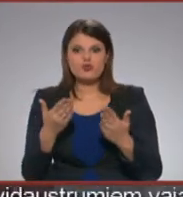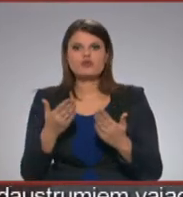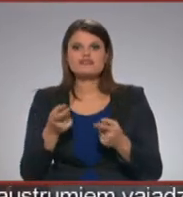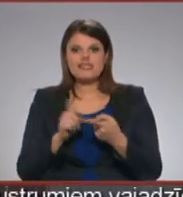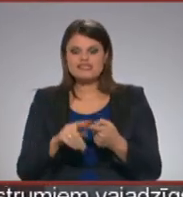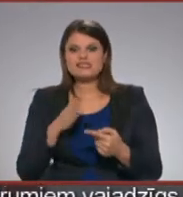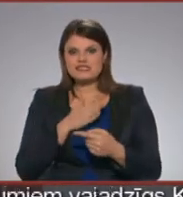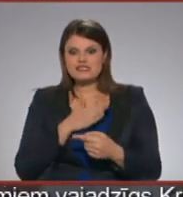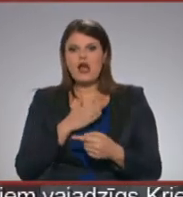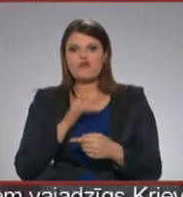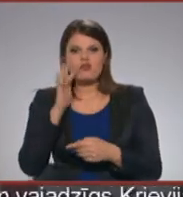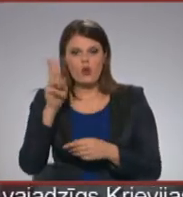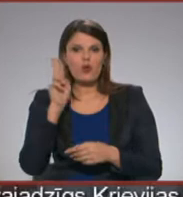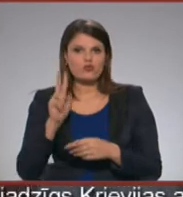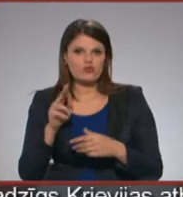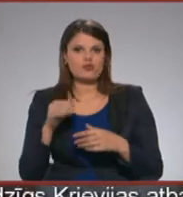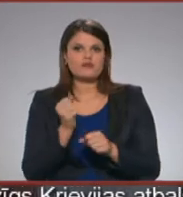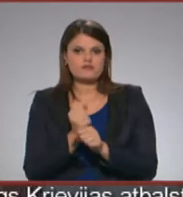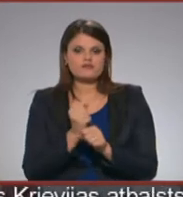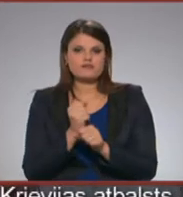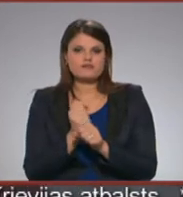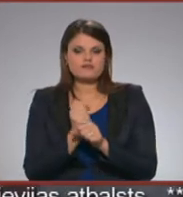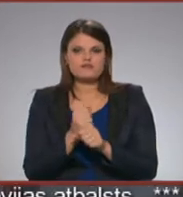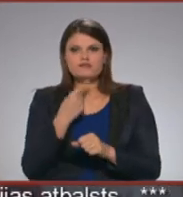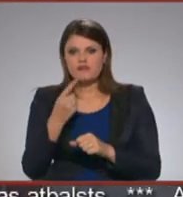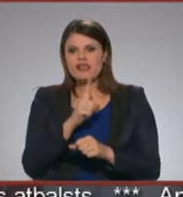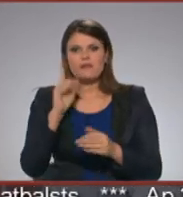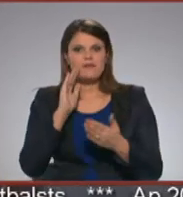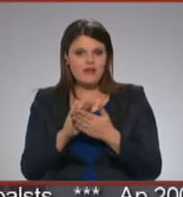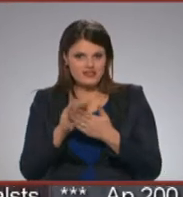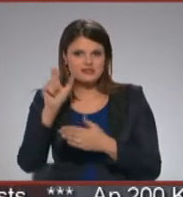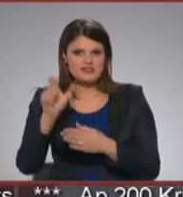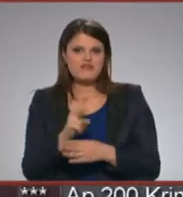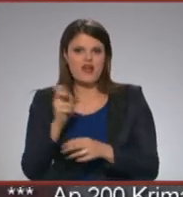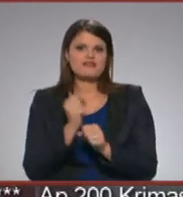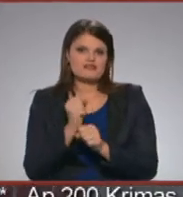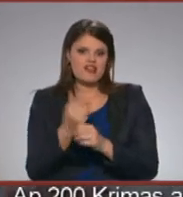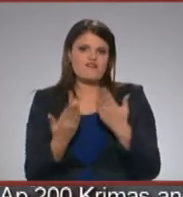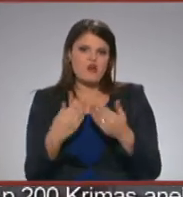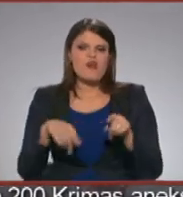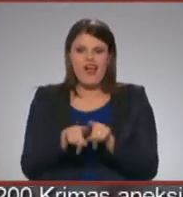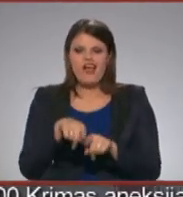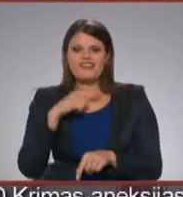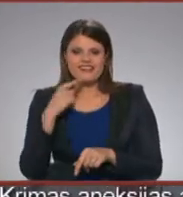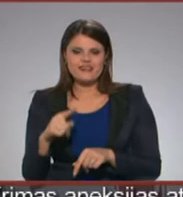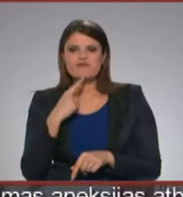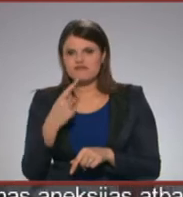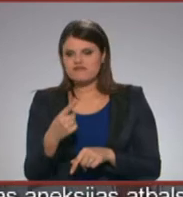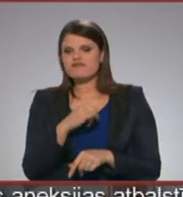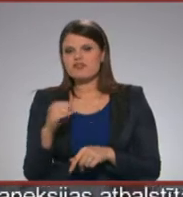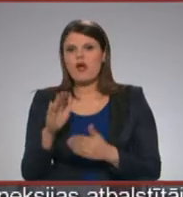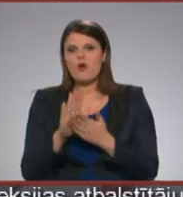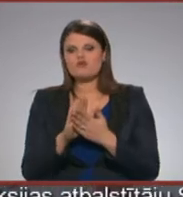jūrniecību? Iespējams, ka jā, ir arī pazīstami cilvēki, kas tur jau pēc 9. Ir gājuši. Jā, uz to